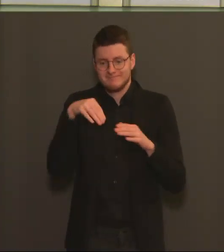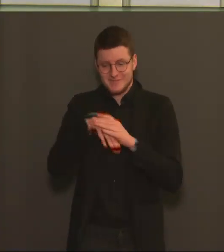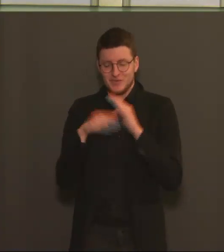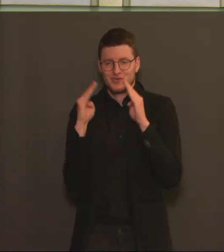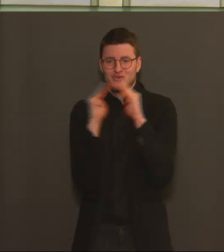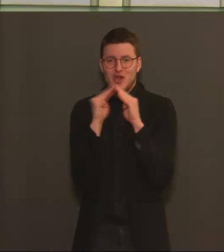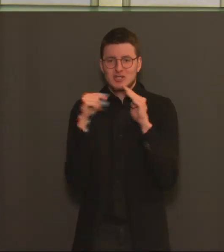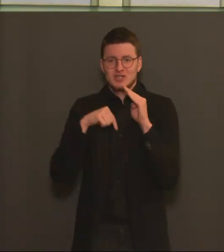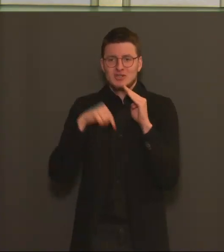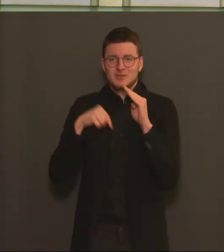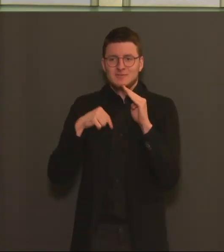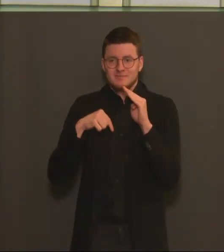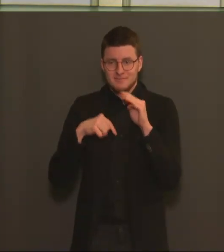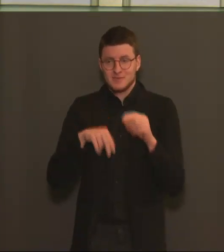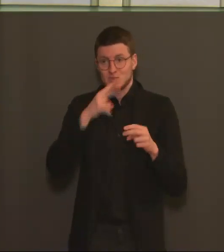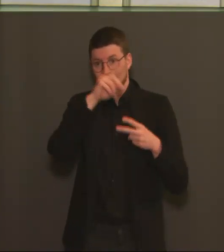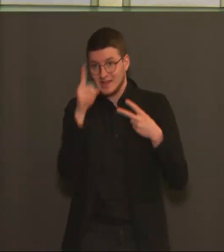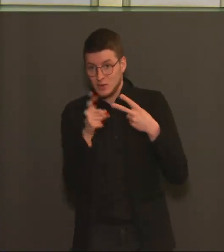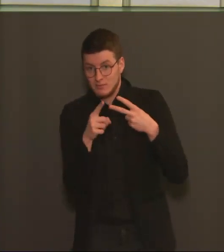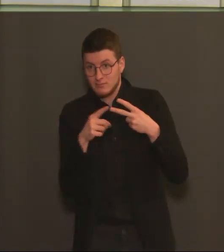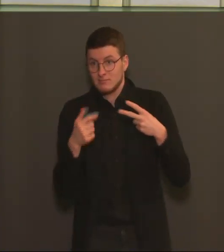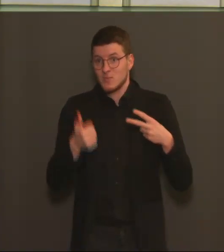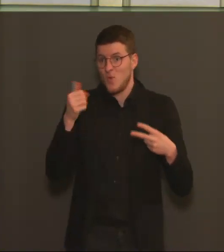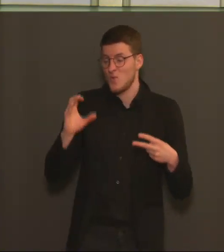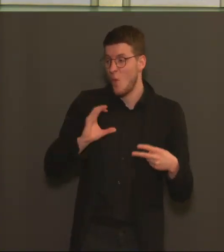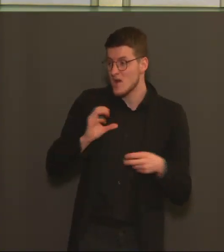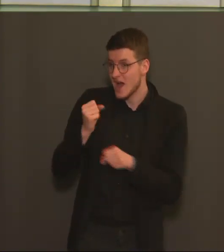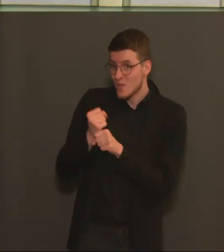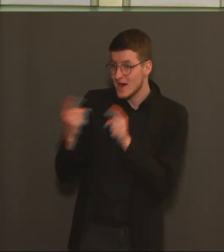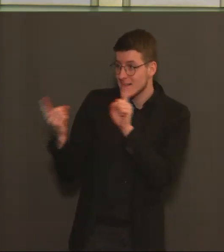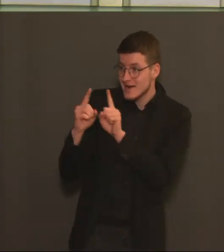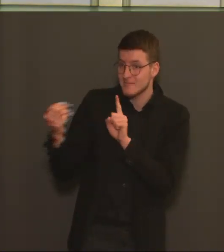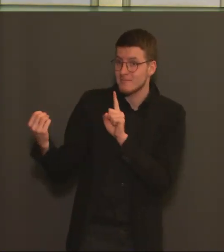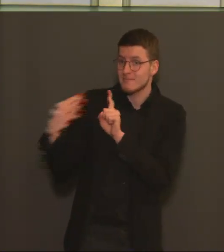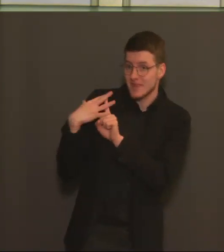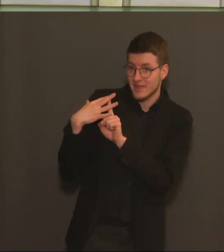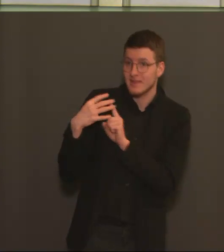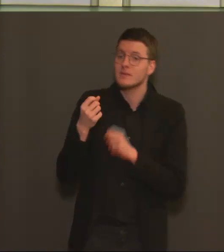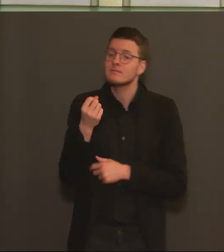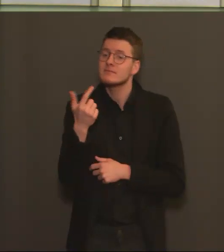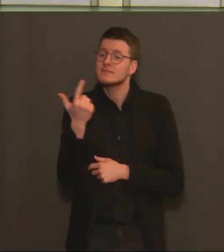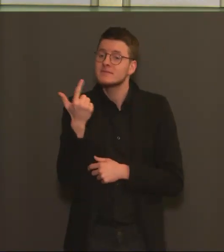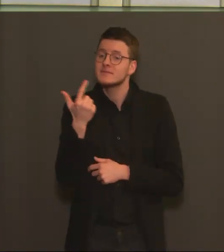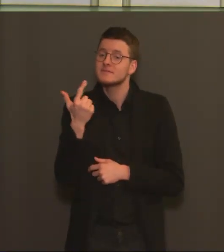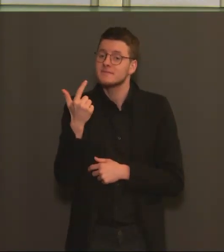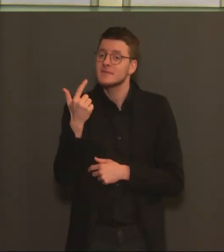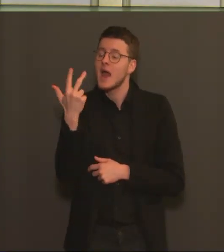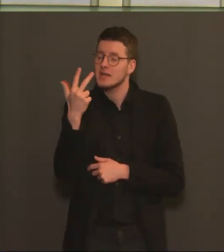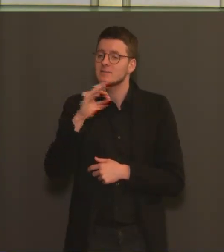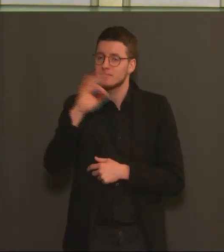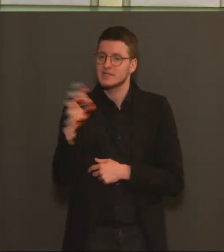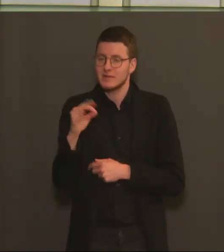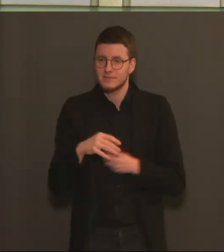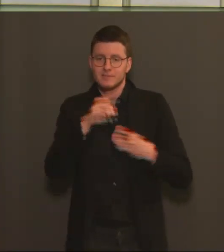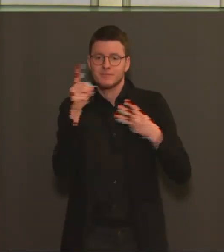Gevolgd door besmettingen via collega's op het werk, 8% van de besmettingen. En 8%